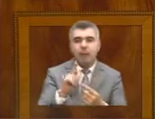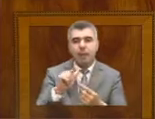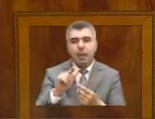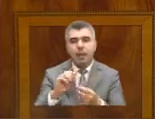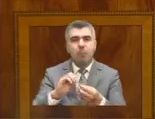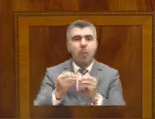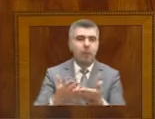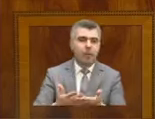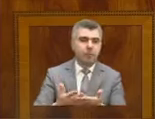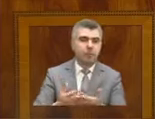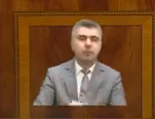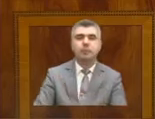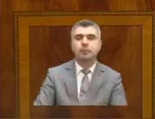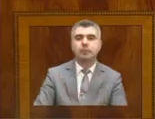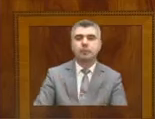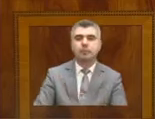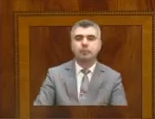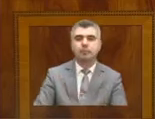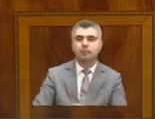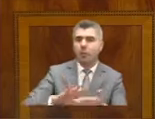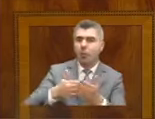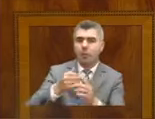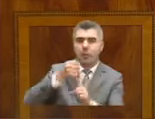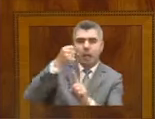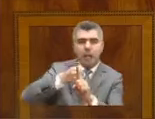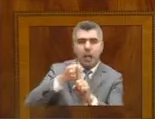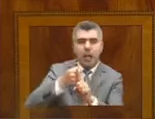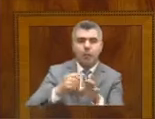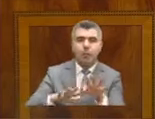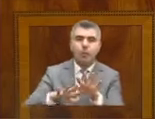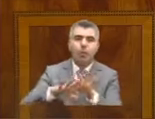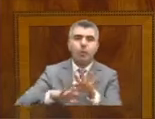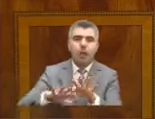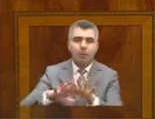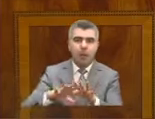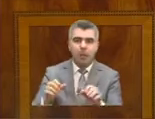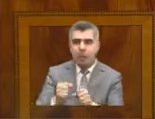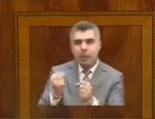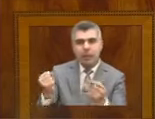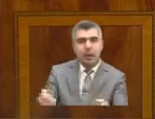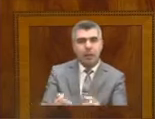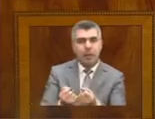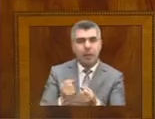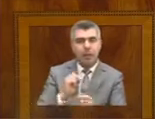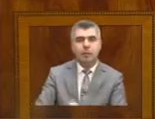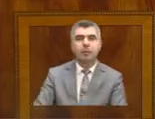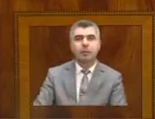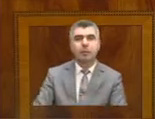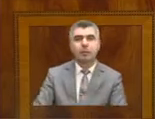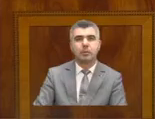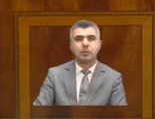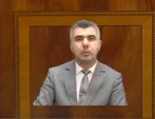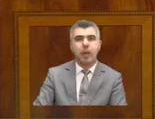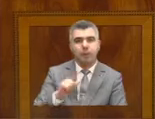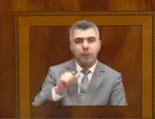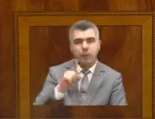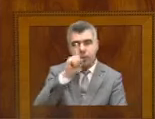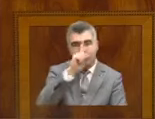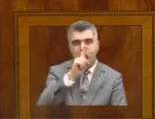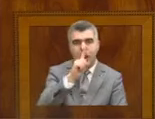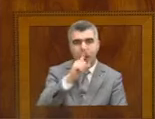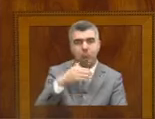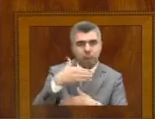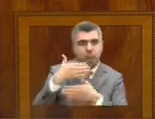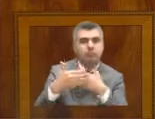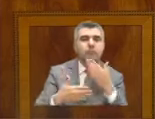نقص، كما أن مختلف الإصلاحات المجتمعية والأوراش التنموية التي نراهن عليها من أجل